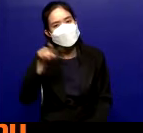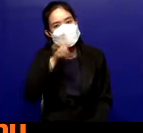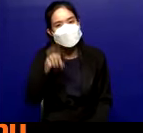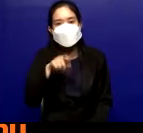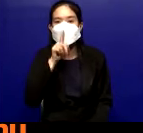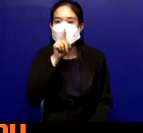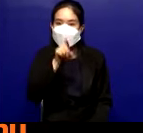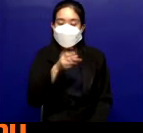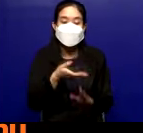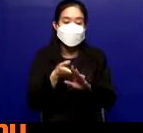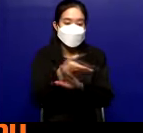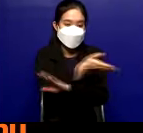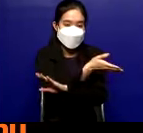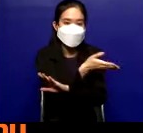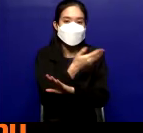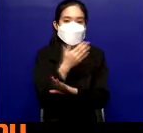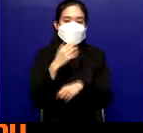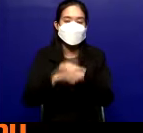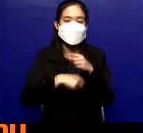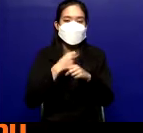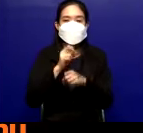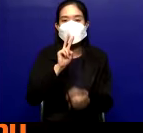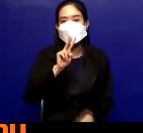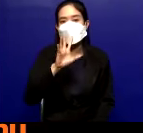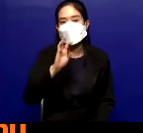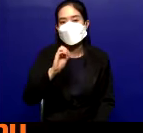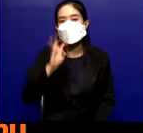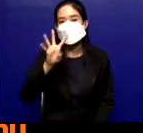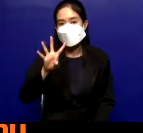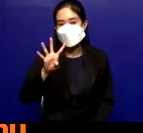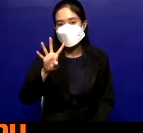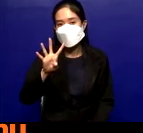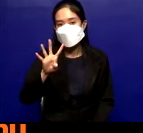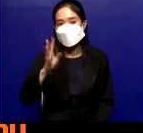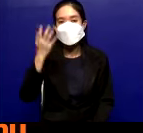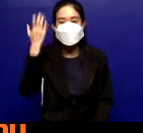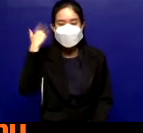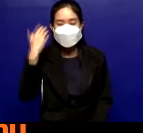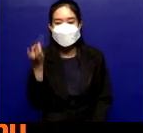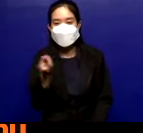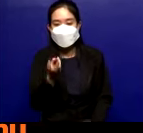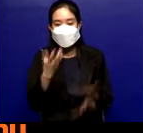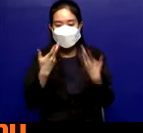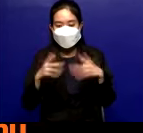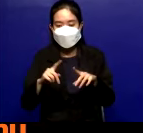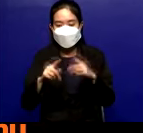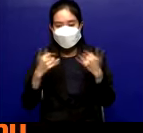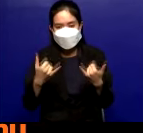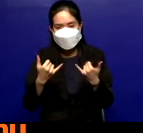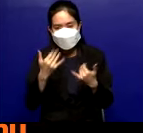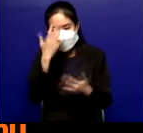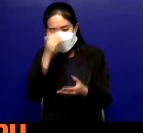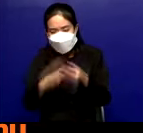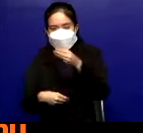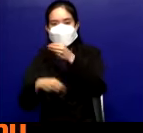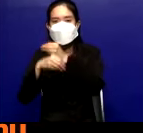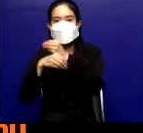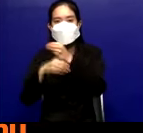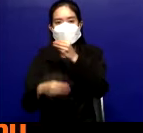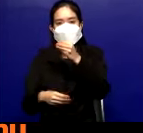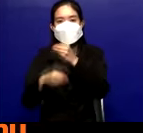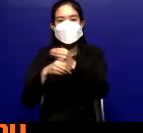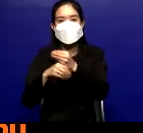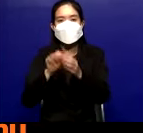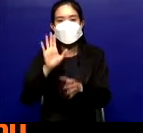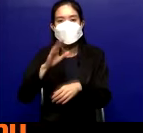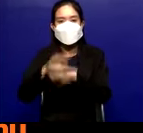ากเดิม 450,000 ในปี64นะคะปี65เพิ่มมาเป็น 463,000 ล้านบาททำไมถึงสวนทางกันได้ขนาดนี้คะสไลด์ถั